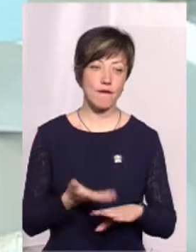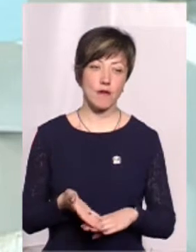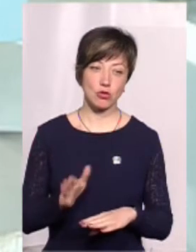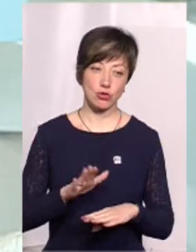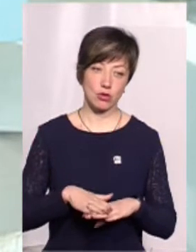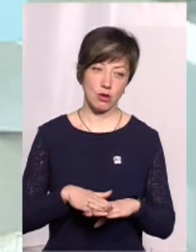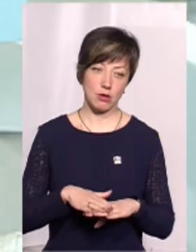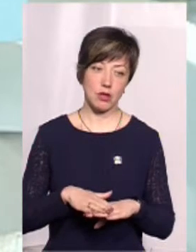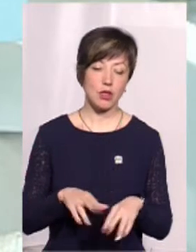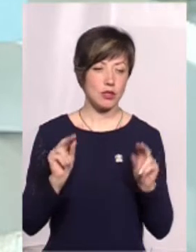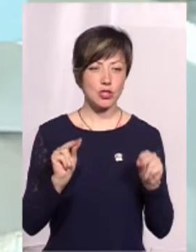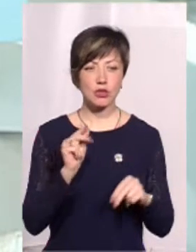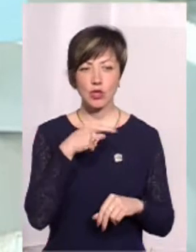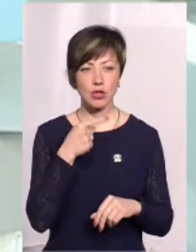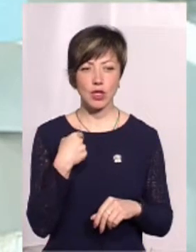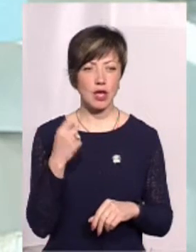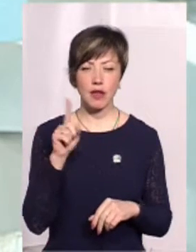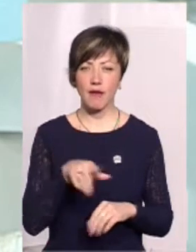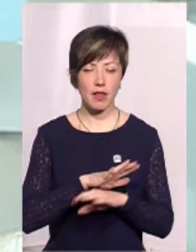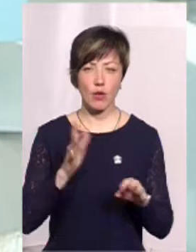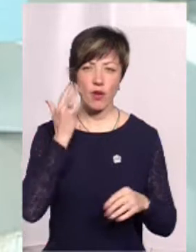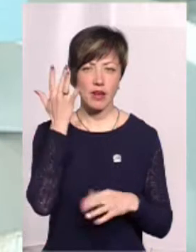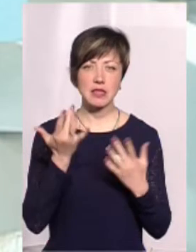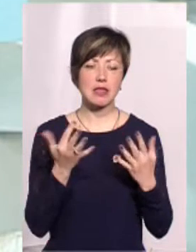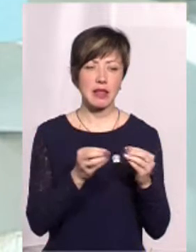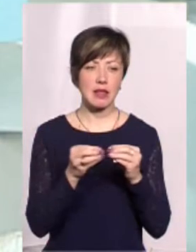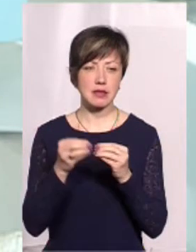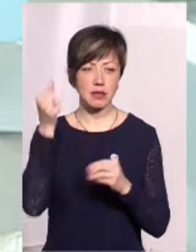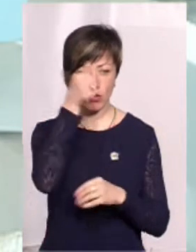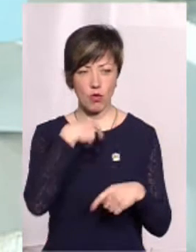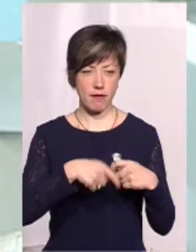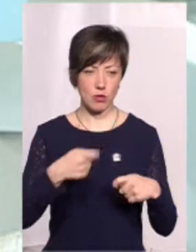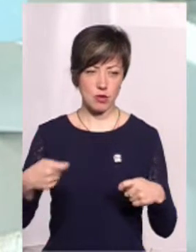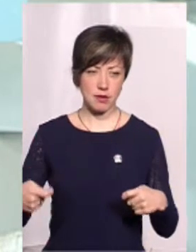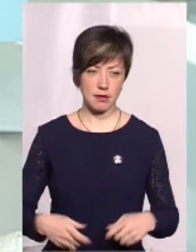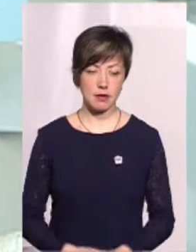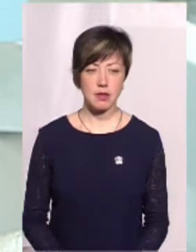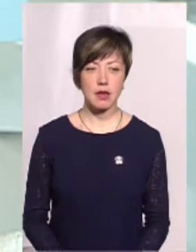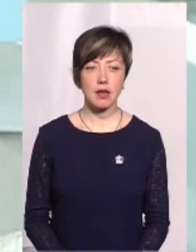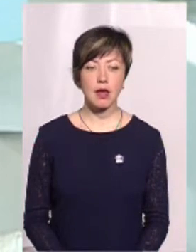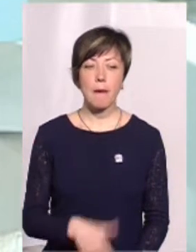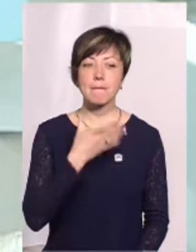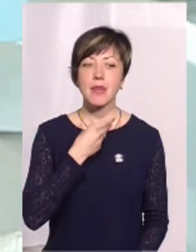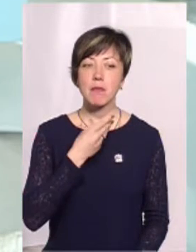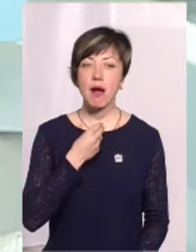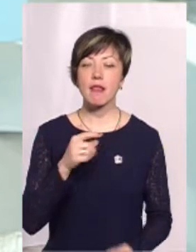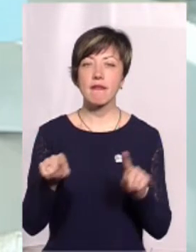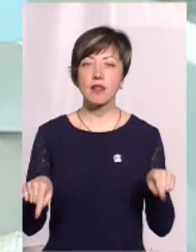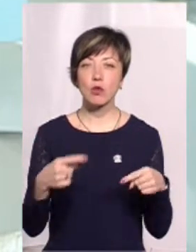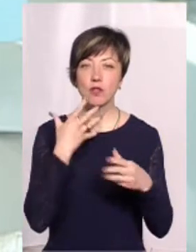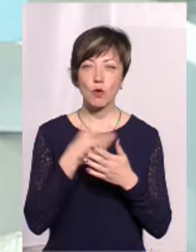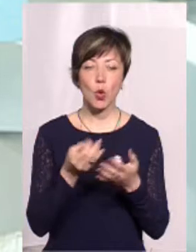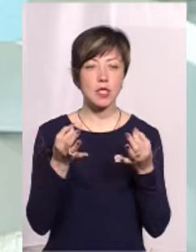і, чесно кажучи, я навіть не уявляю, в скільки десятиліть це може розтягнутися. Прибалти відновлювали